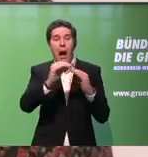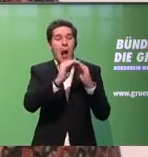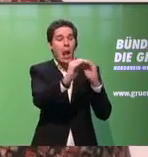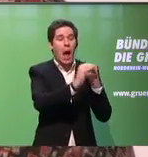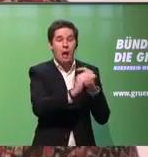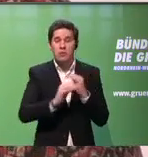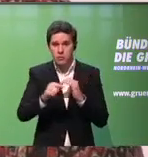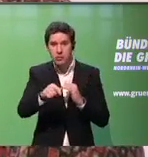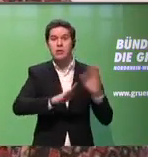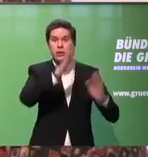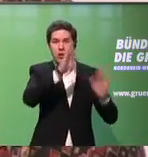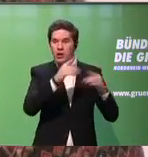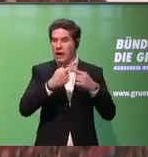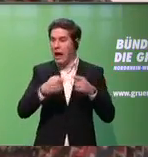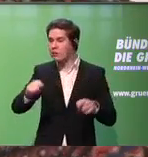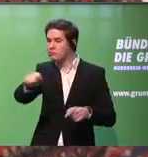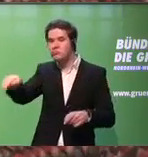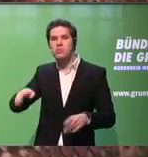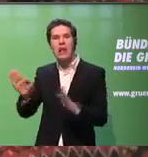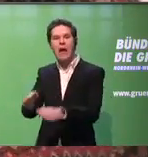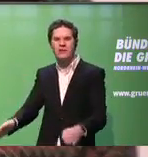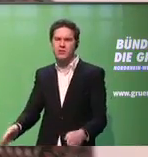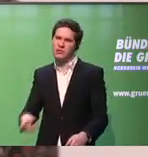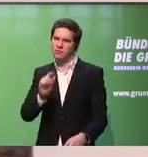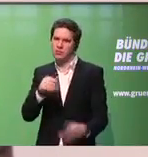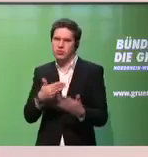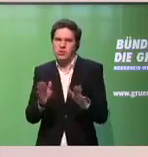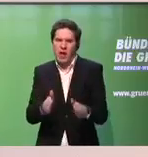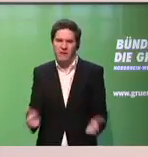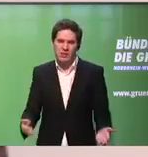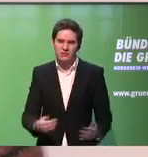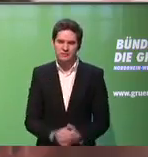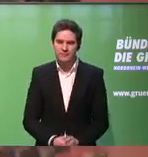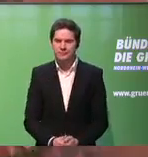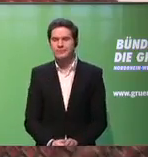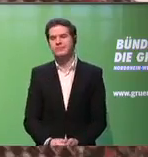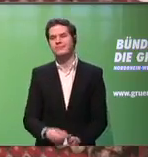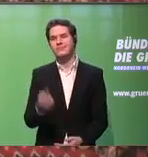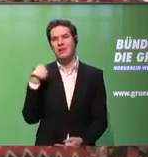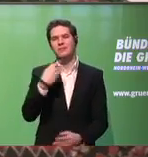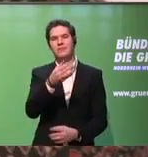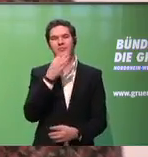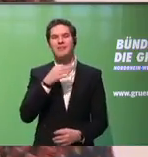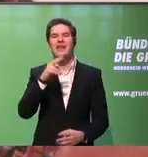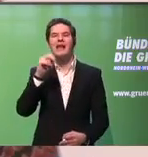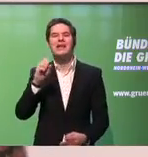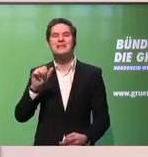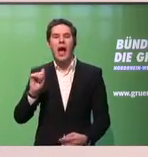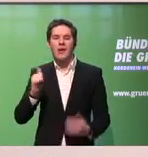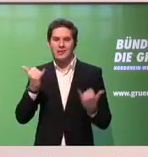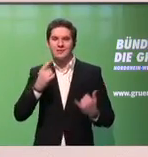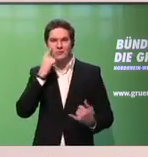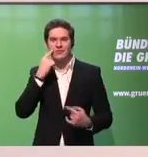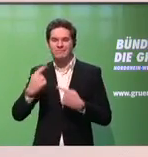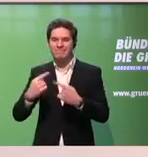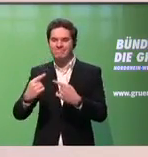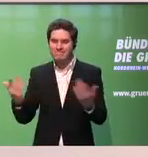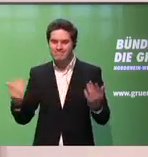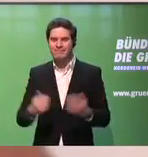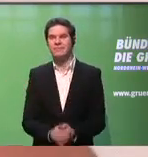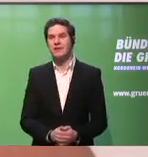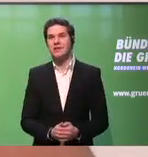per Volksabstimmung geklärt werden. Und zu NSA, also okay, Tempora, ja, gibt es. Wir haben